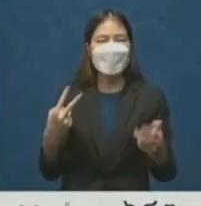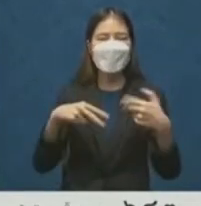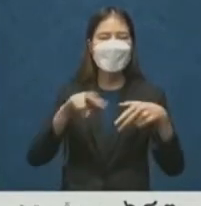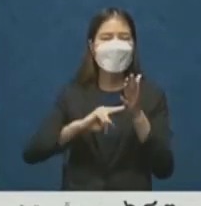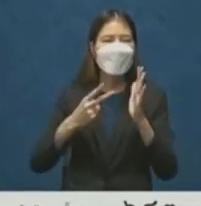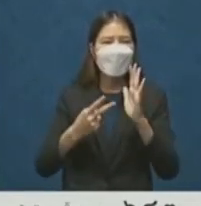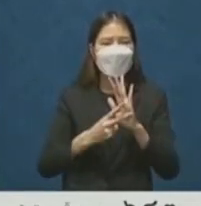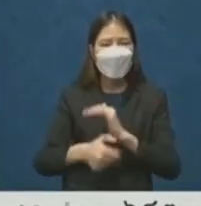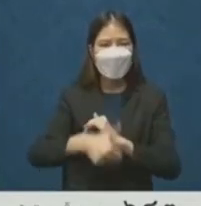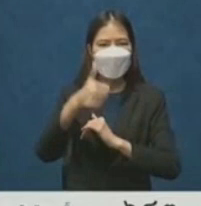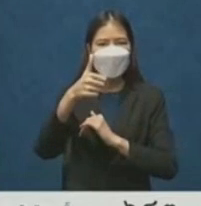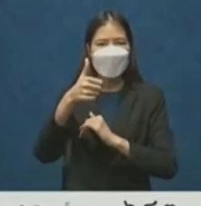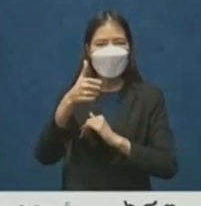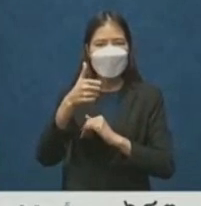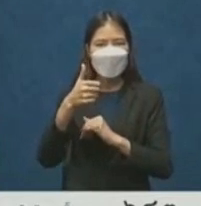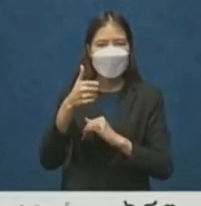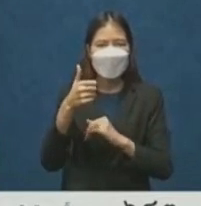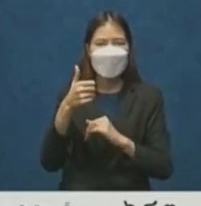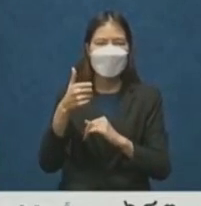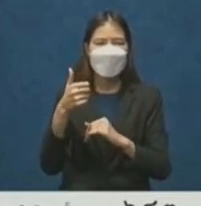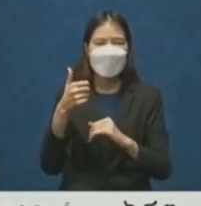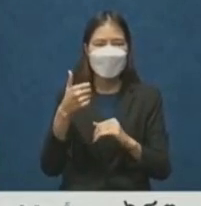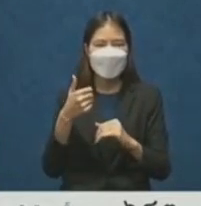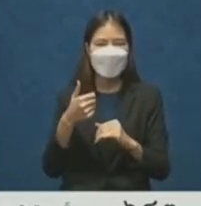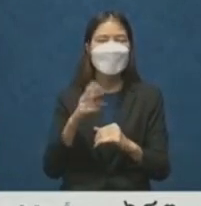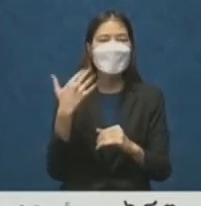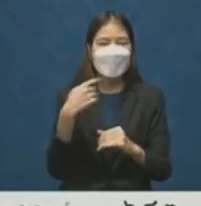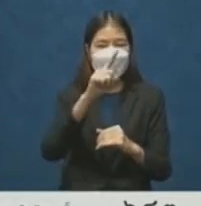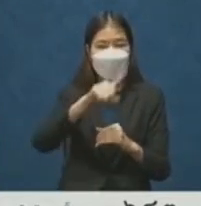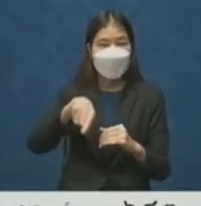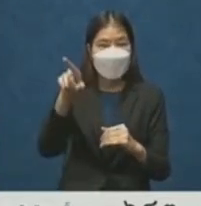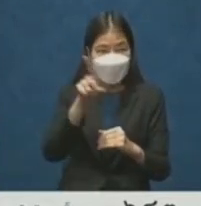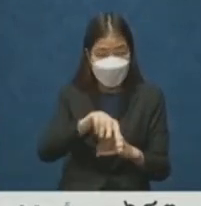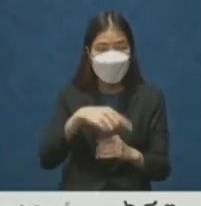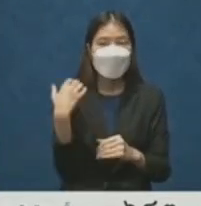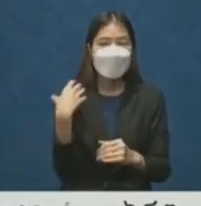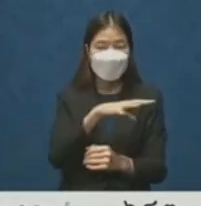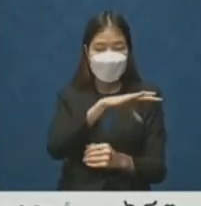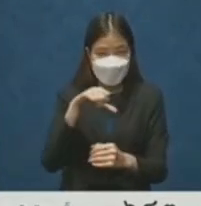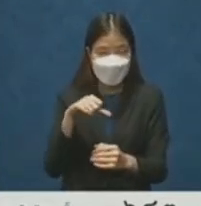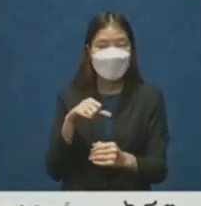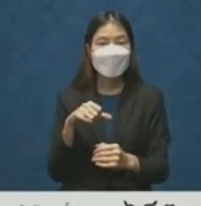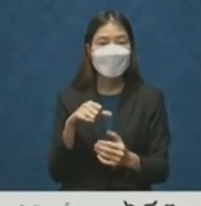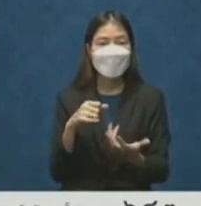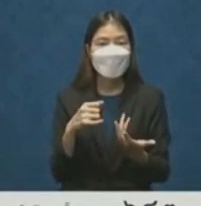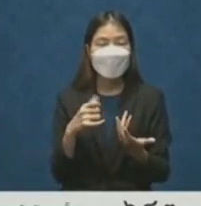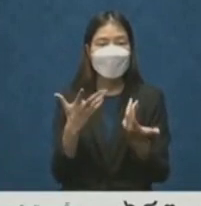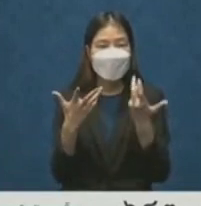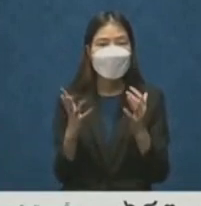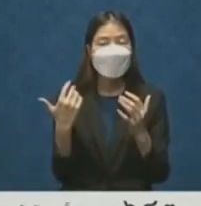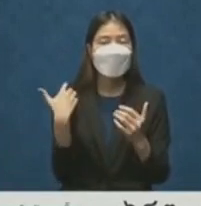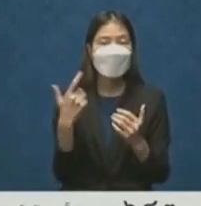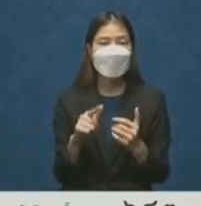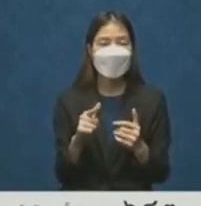ได้ตีความได้หมดพอไปใส่คำว่าสร้างสรรค์อาจจะมาจากภาษาอังกฤษขออนุญาตนะครับ innovative พุบเข้า